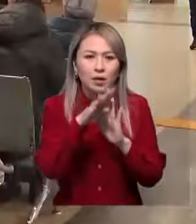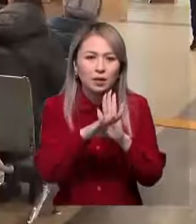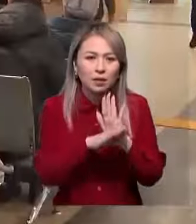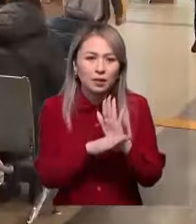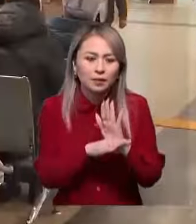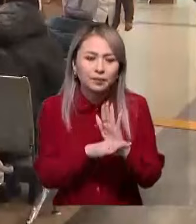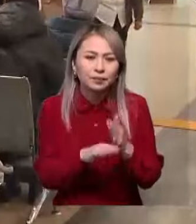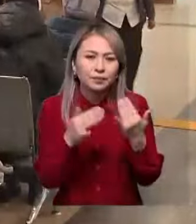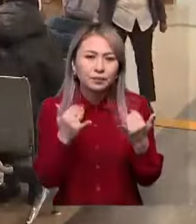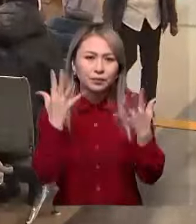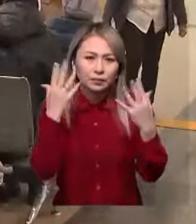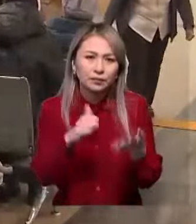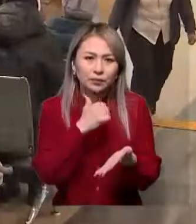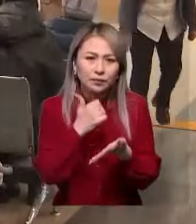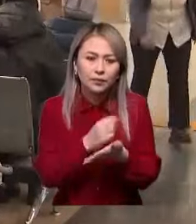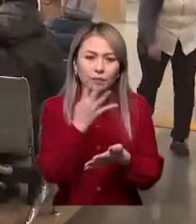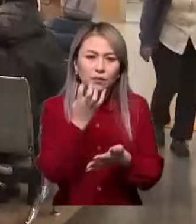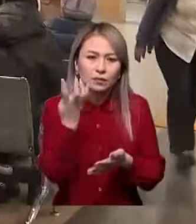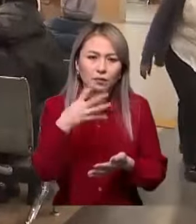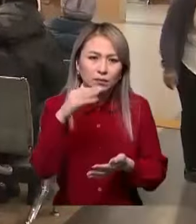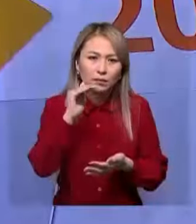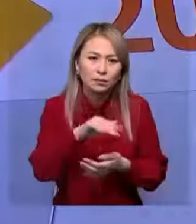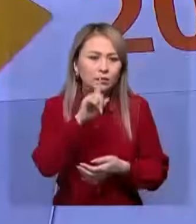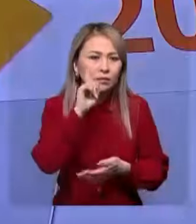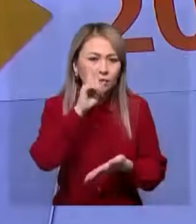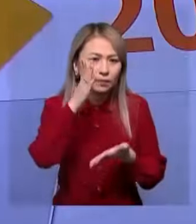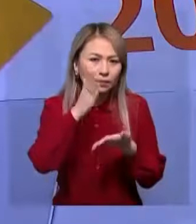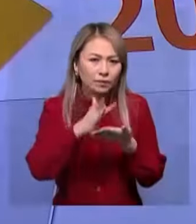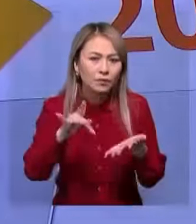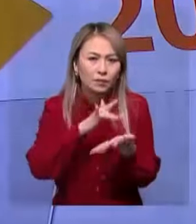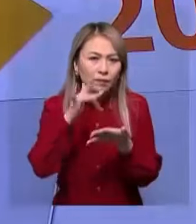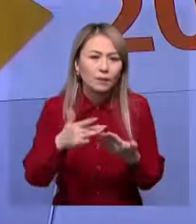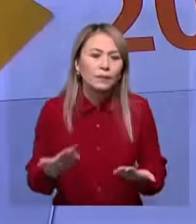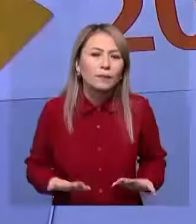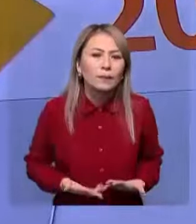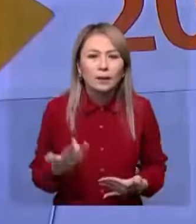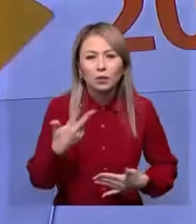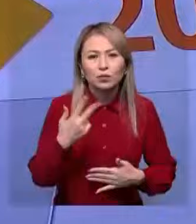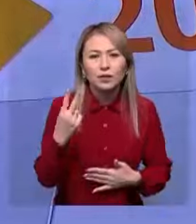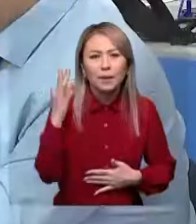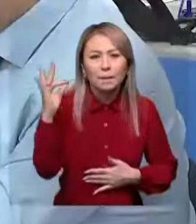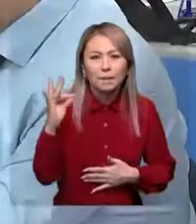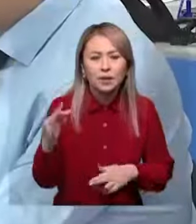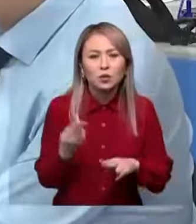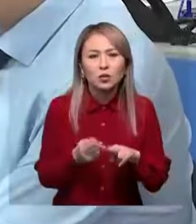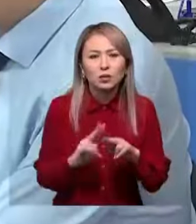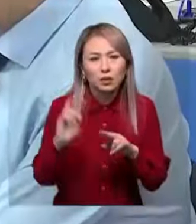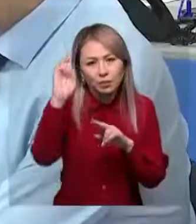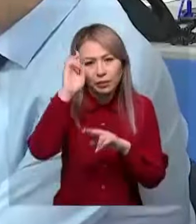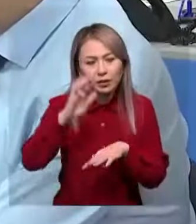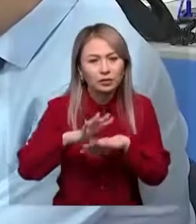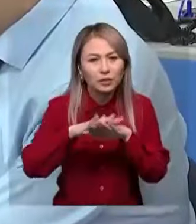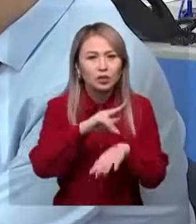бойынша. Бүгінде бас шаһарда 440 мыңнан аса жас бар. Қала тұрғындарының шамамен 32%. Сондықтан мемлекет оларға